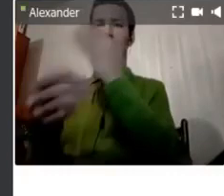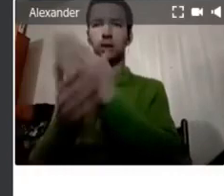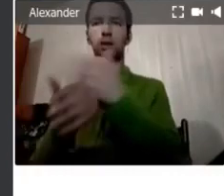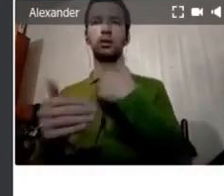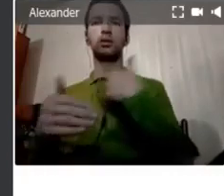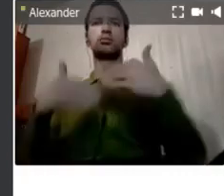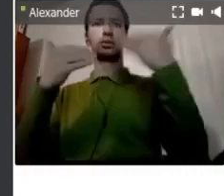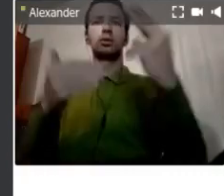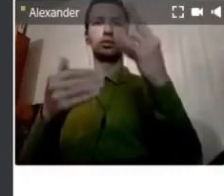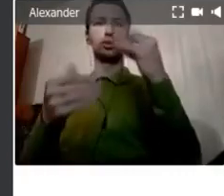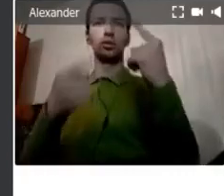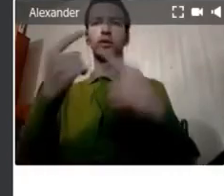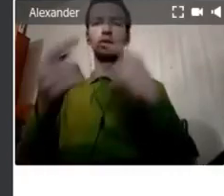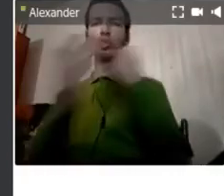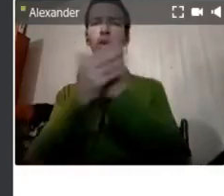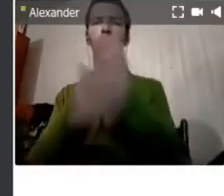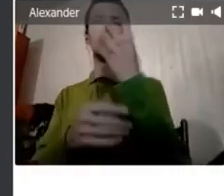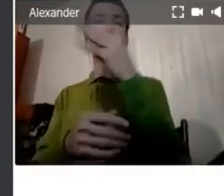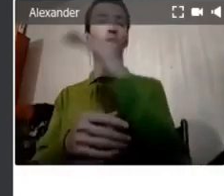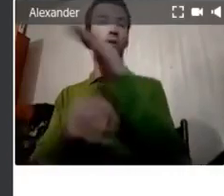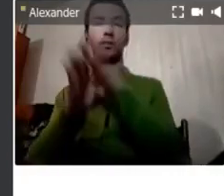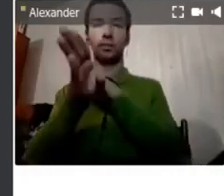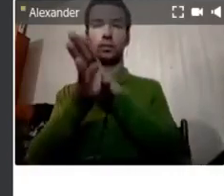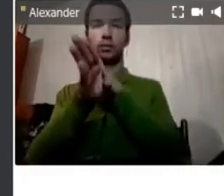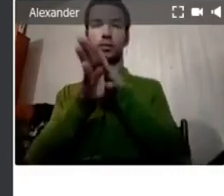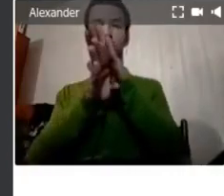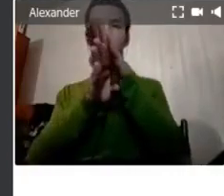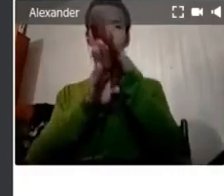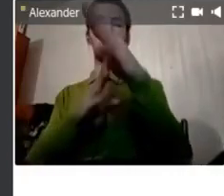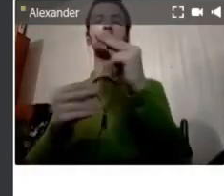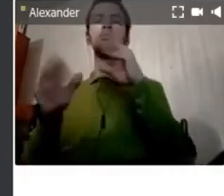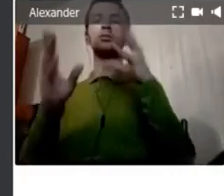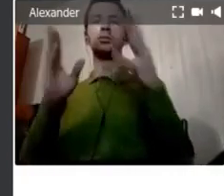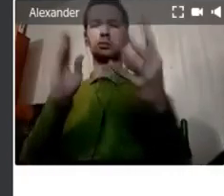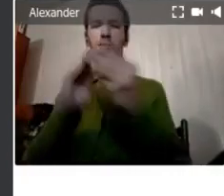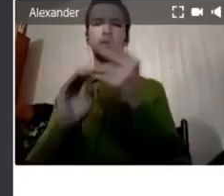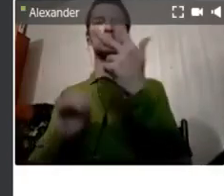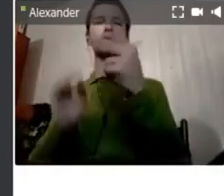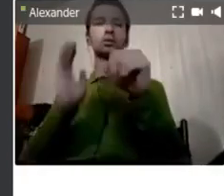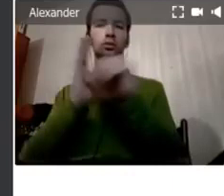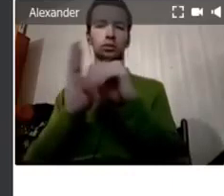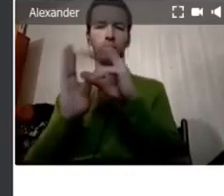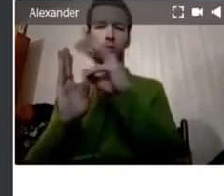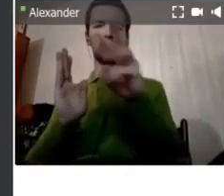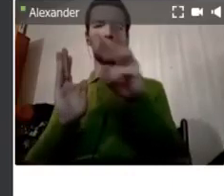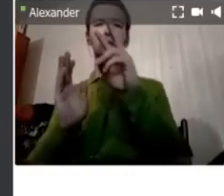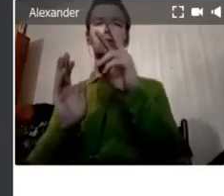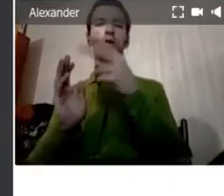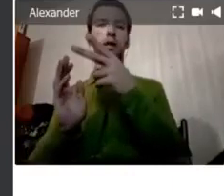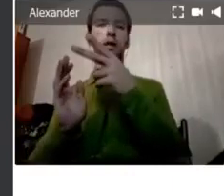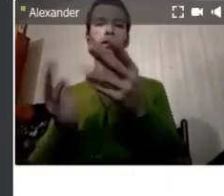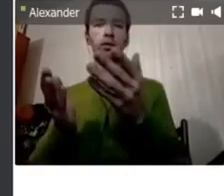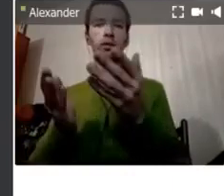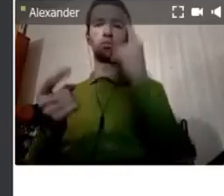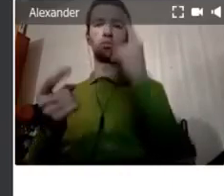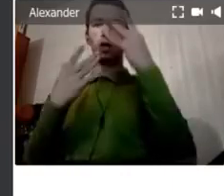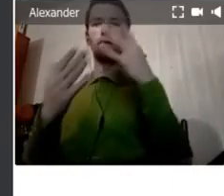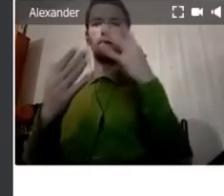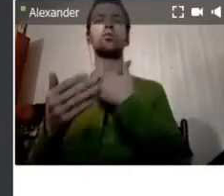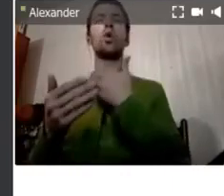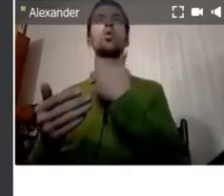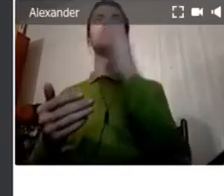человека, наверное, не найти, потому что я абсолютно свободен. Да, то есть я занимаюсь любимым делом, я занимаюсь